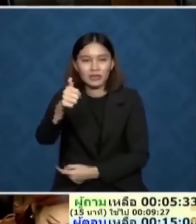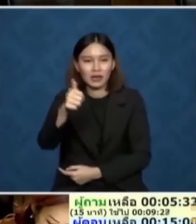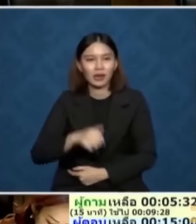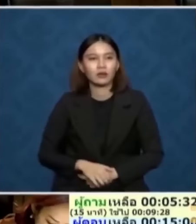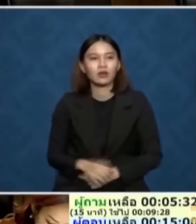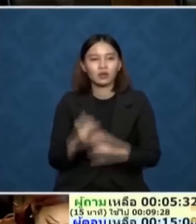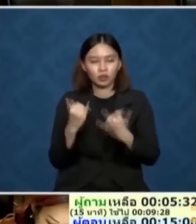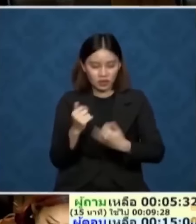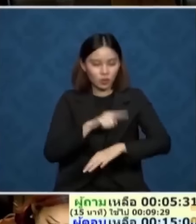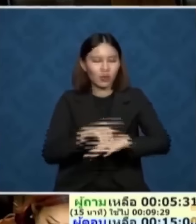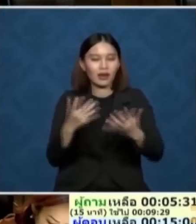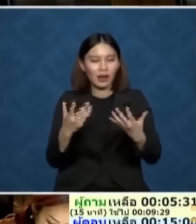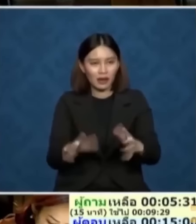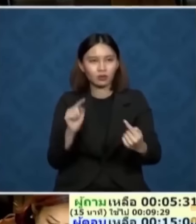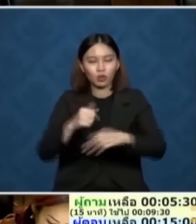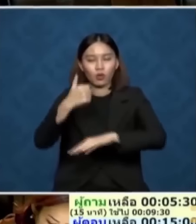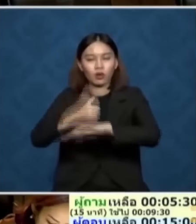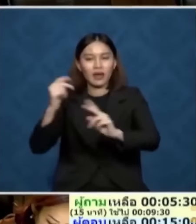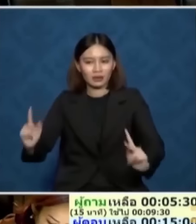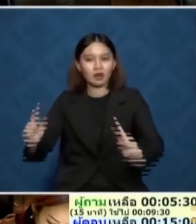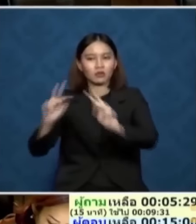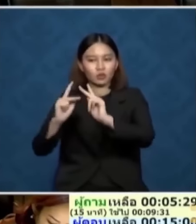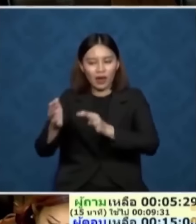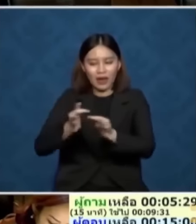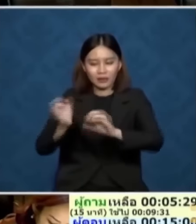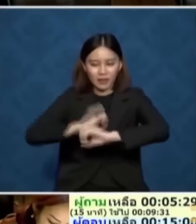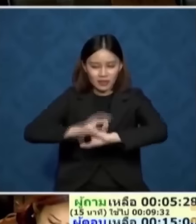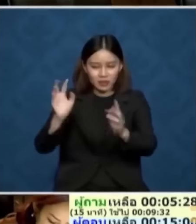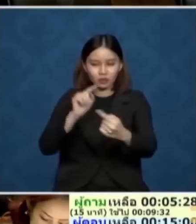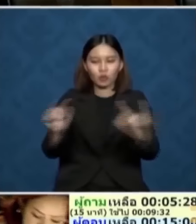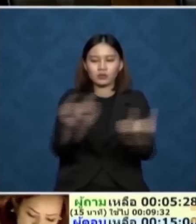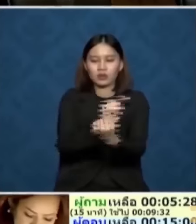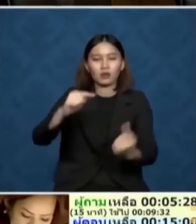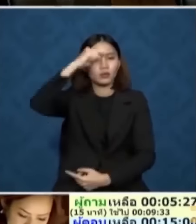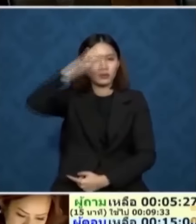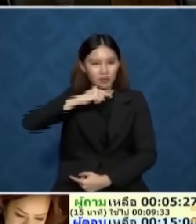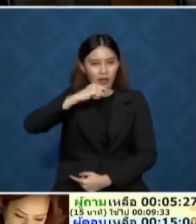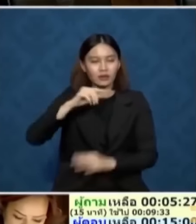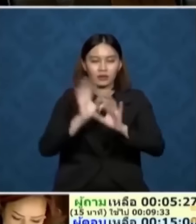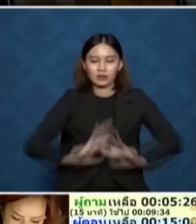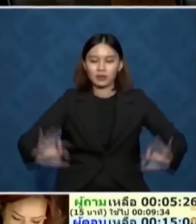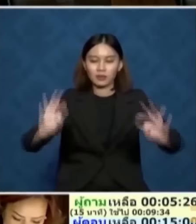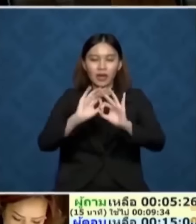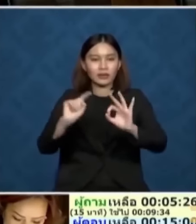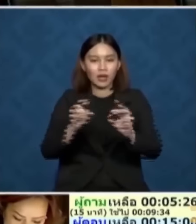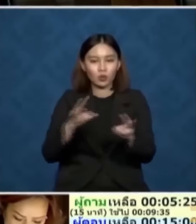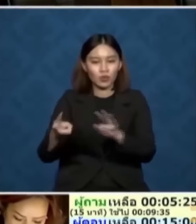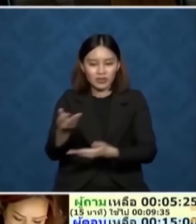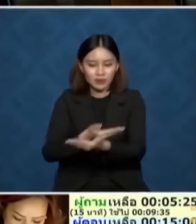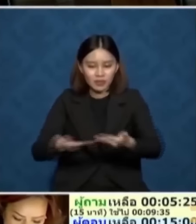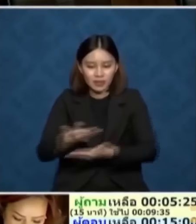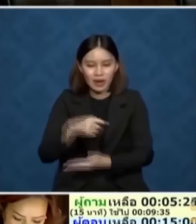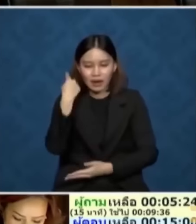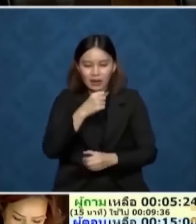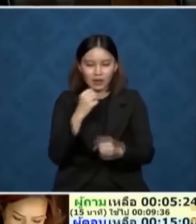ถึงเวลาแล้วนะคะที่ท่านรัฐมนตรีจะต้องให้ความชัดเจนแก่สังคมไทยนะคะและที่สำคัญค่ะคือหลักเกณฑ์ในการพิจารณาผู้ต้อง